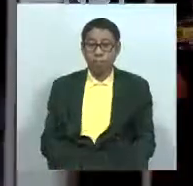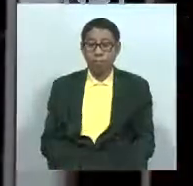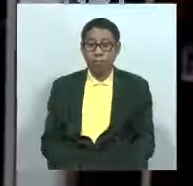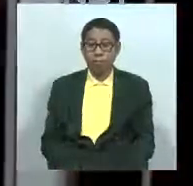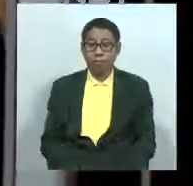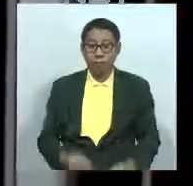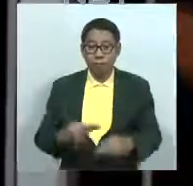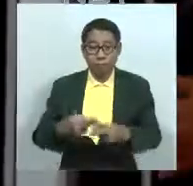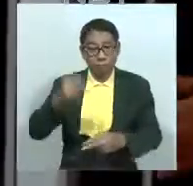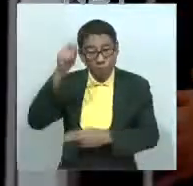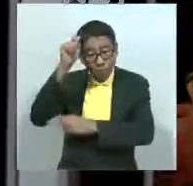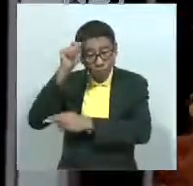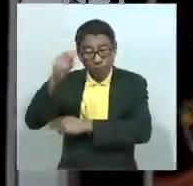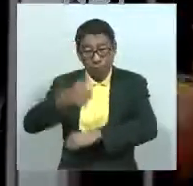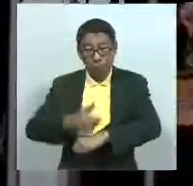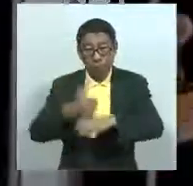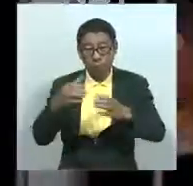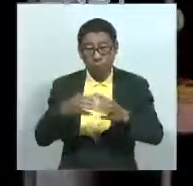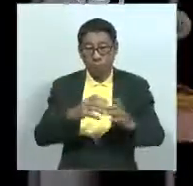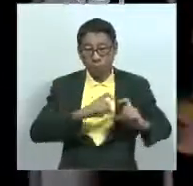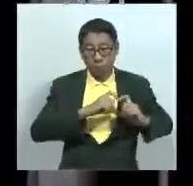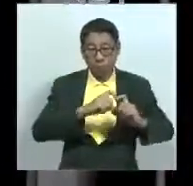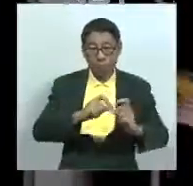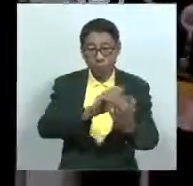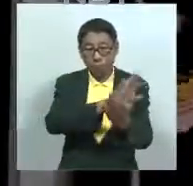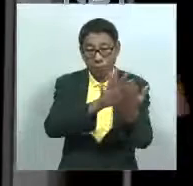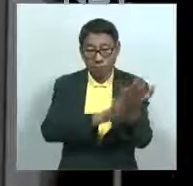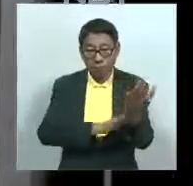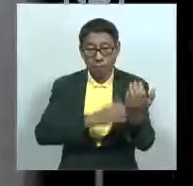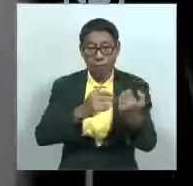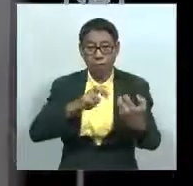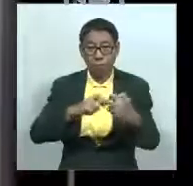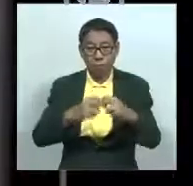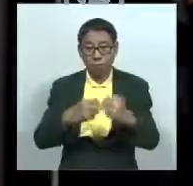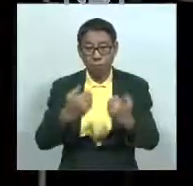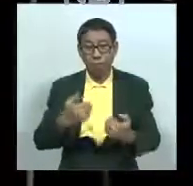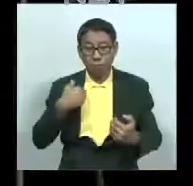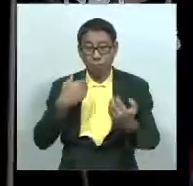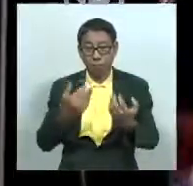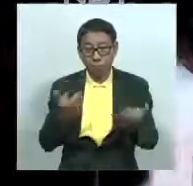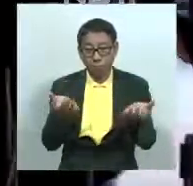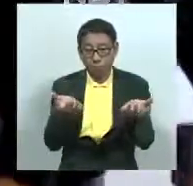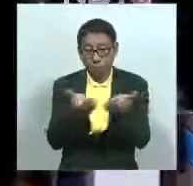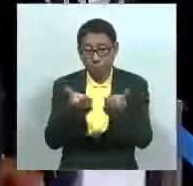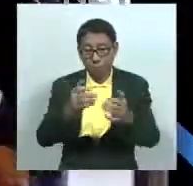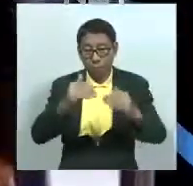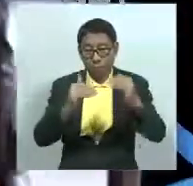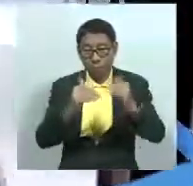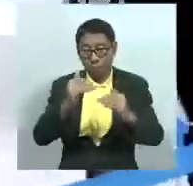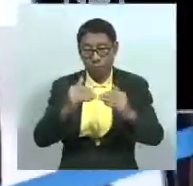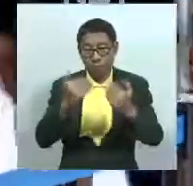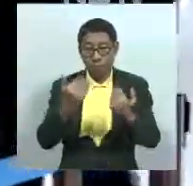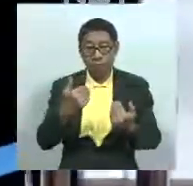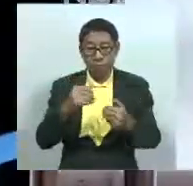ทางด้านนายอนุทินชาญวีรกูลหัวหน้าพรรคภูมิใจไทยก็บอกนะคะว่าปัญหาเรื่องของเสียงปริ่มน้ำในสภาทางพรรคภูมิใจ